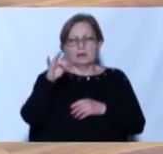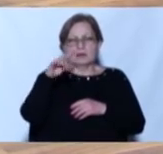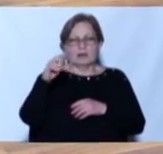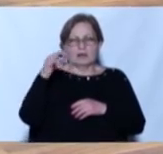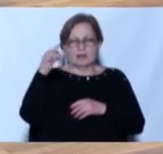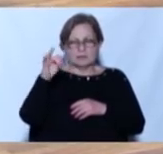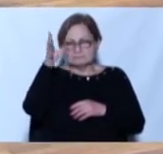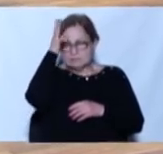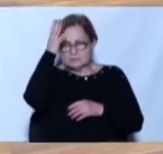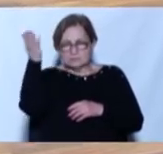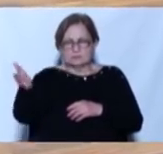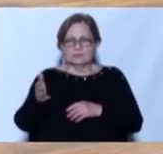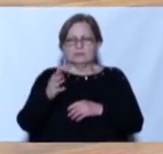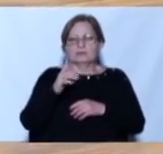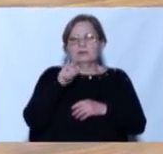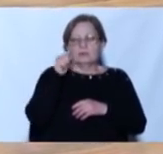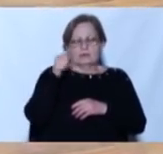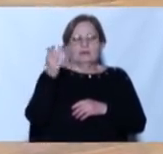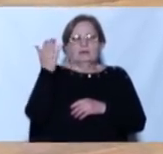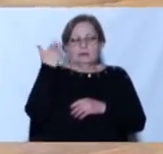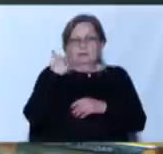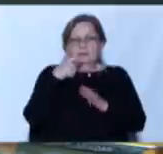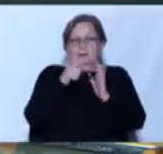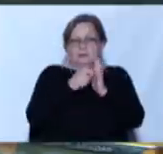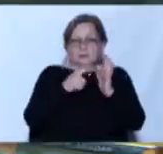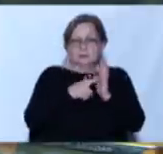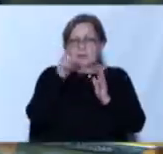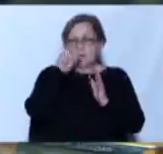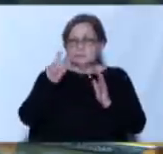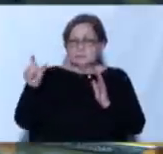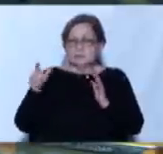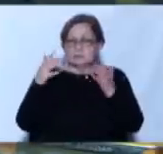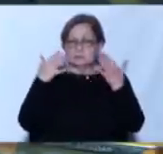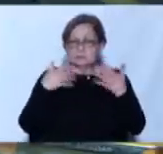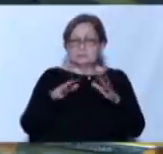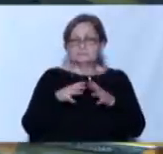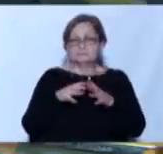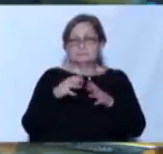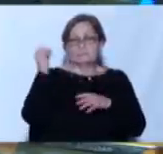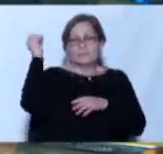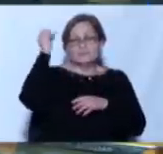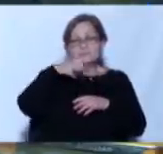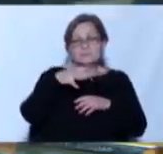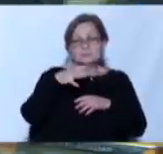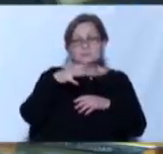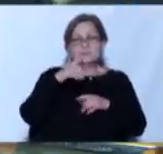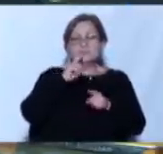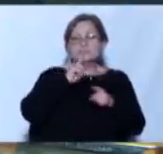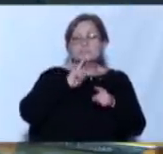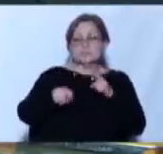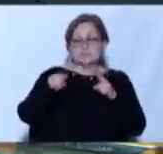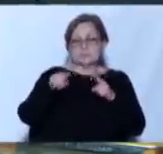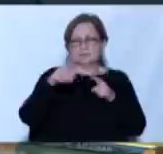ეს საუკუნეა, უნდა იცოდეთ ეს რა ტიპის რა არის, როდესაც ადამიანებმა არც მეტი არც ნაკლები სინათლის სიჩქარე